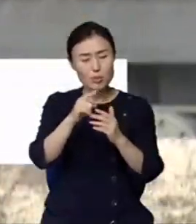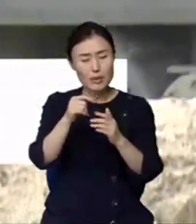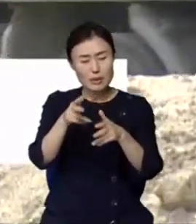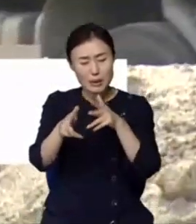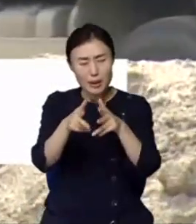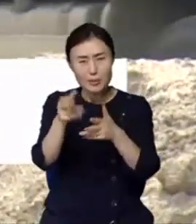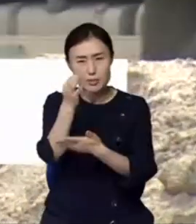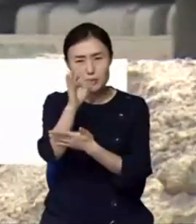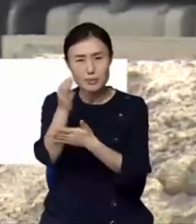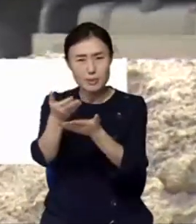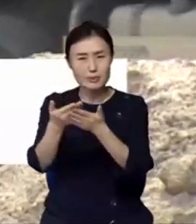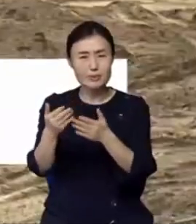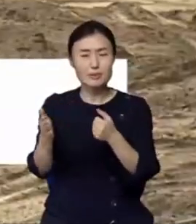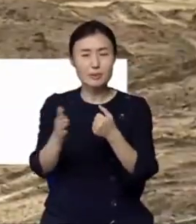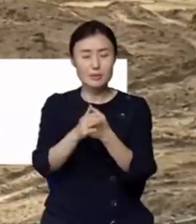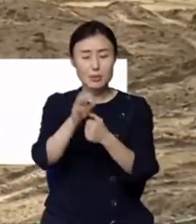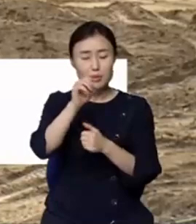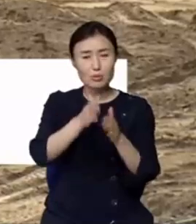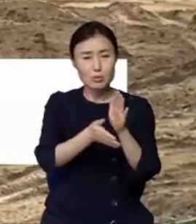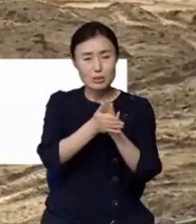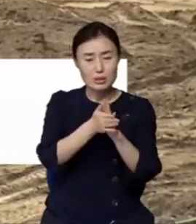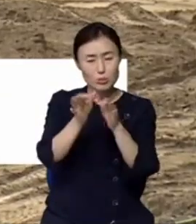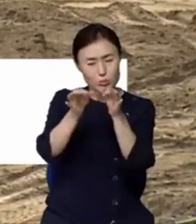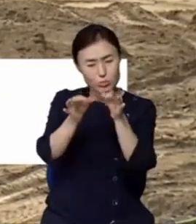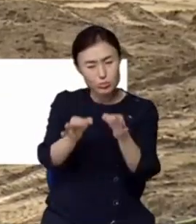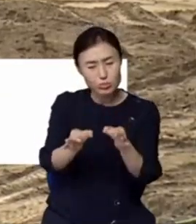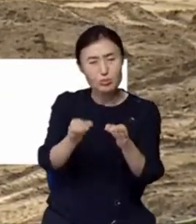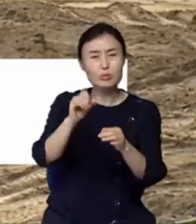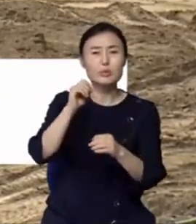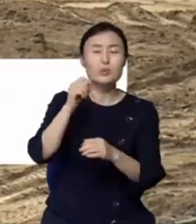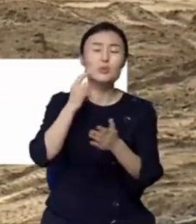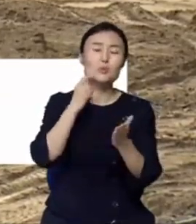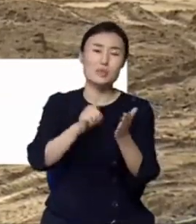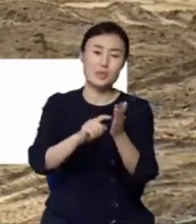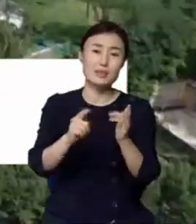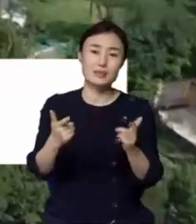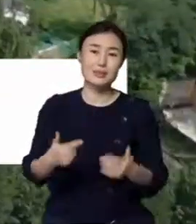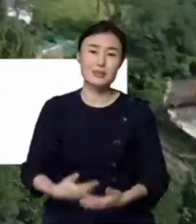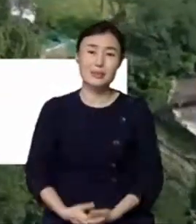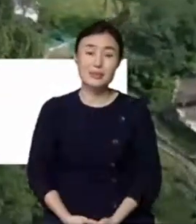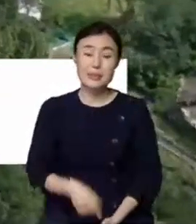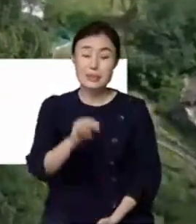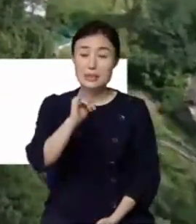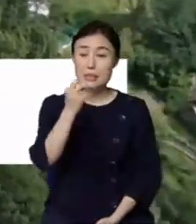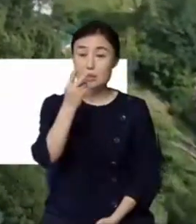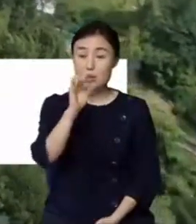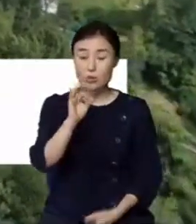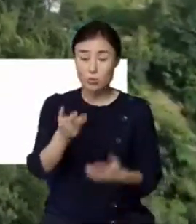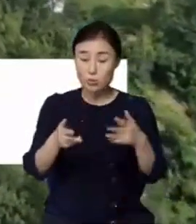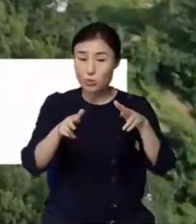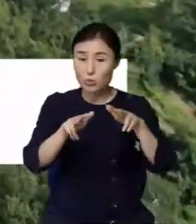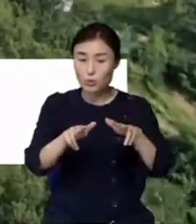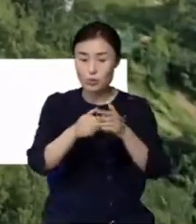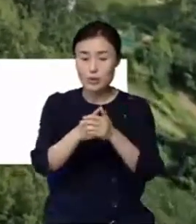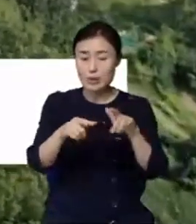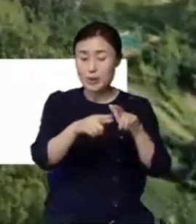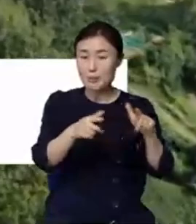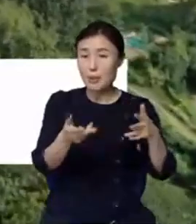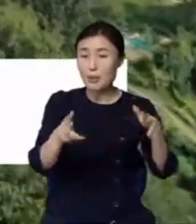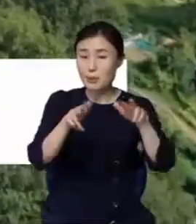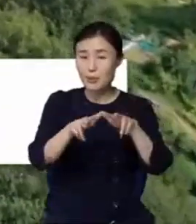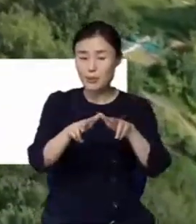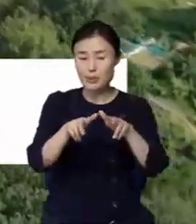상태로 광주시가 분양가를 대폭 깎기는 쉽지 않은 상황입니다. 신용공원을 시작으로 광주 민간공원